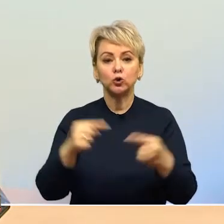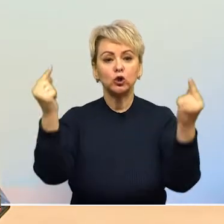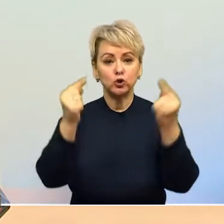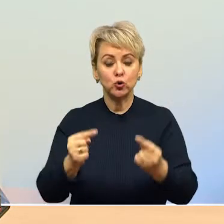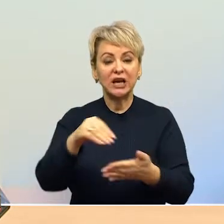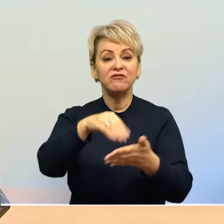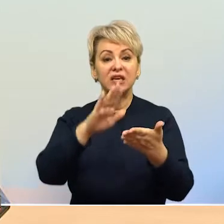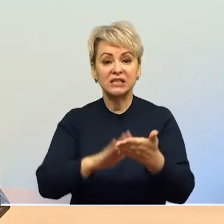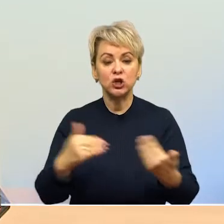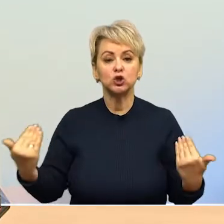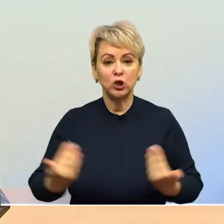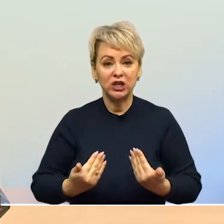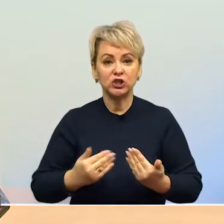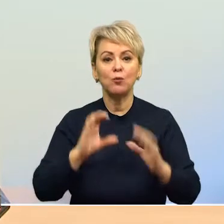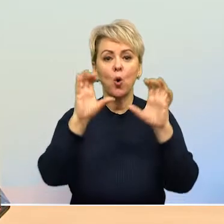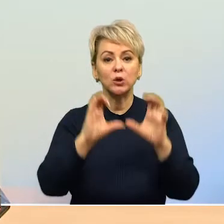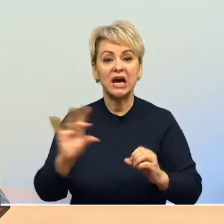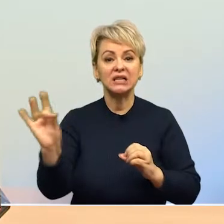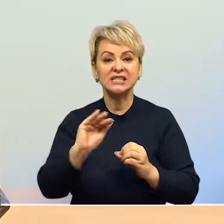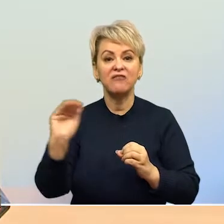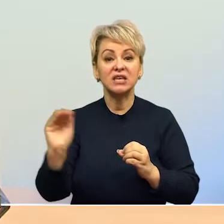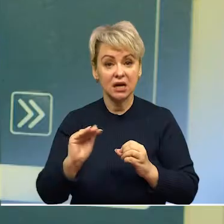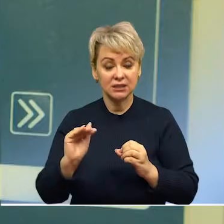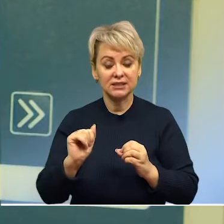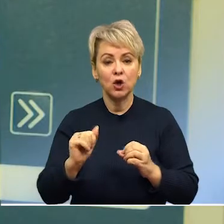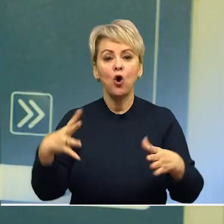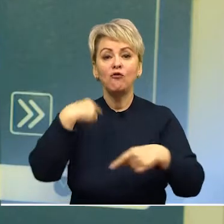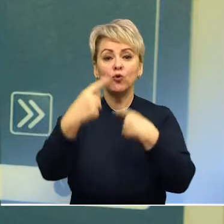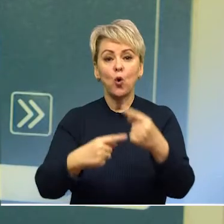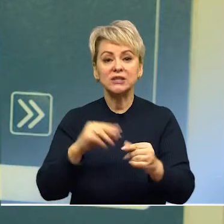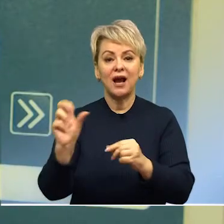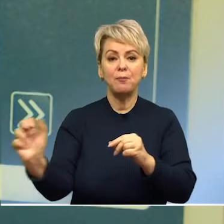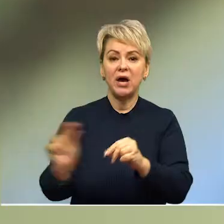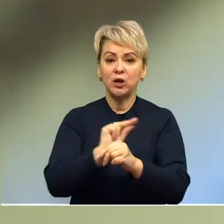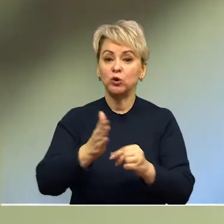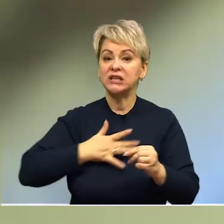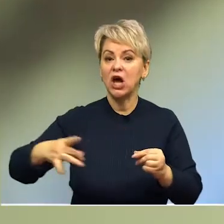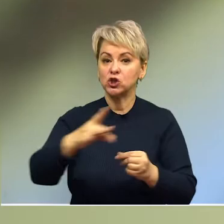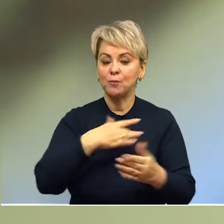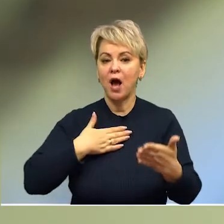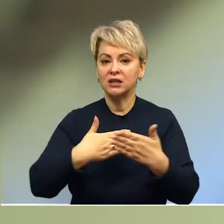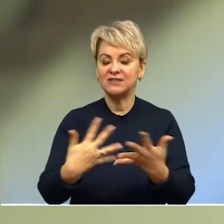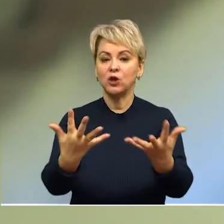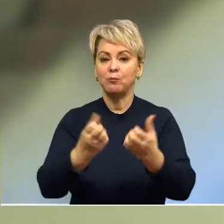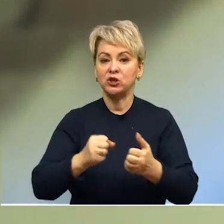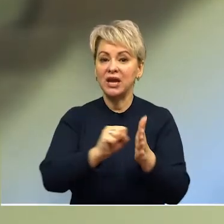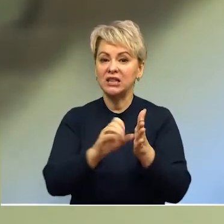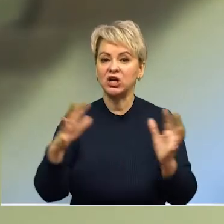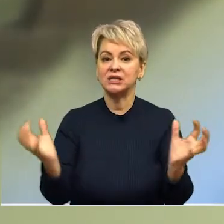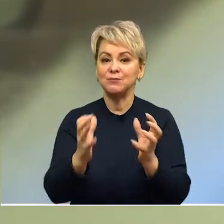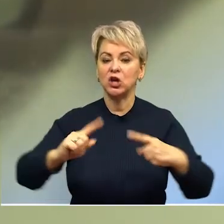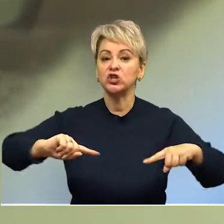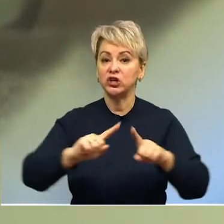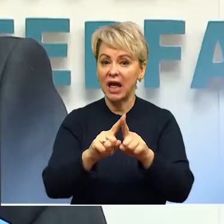четко фиксированы жилищным кодексом Российской Федерации. В ходе капитального ремонта в нашем регионе активно применяют